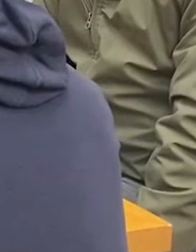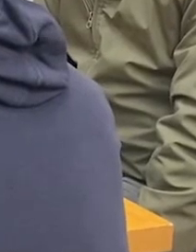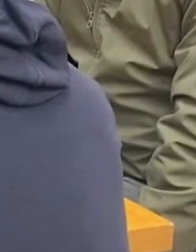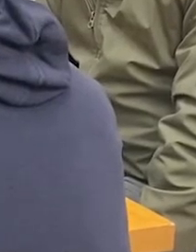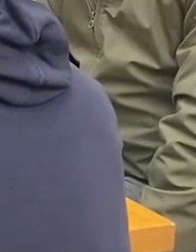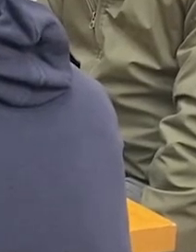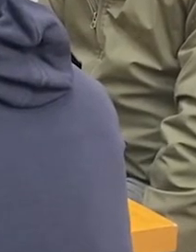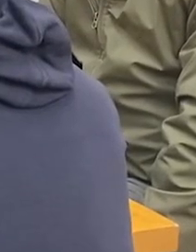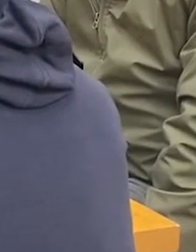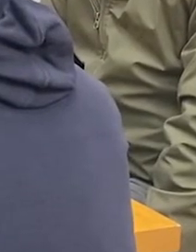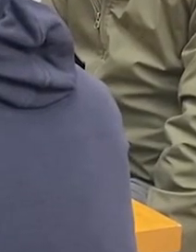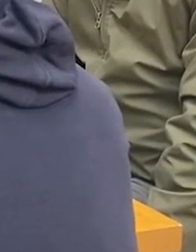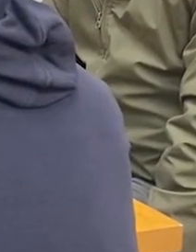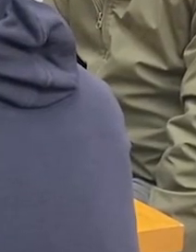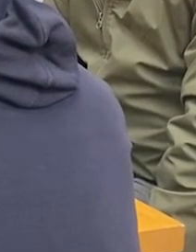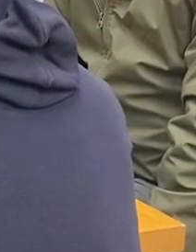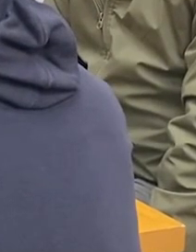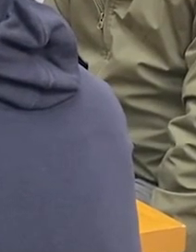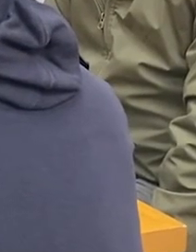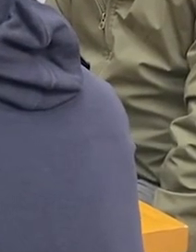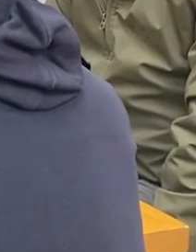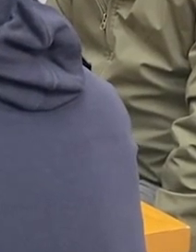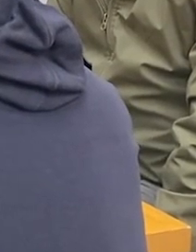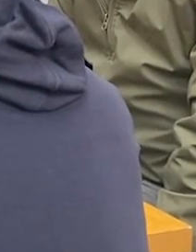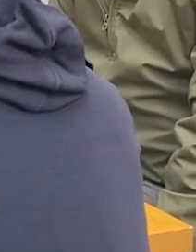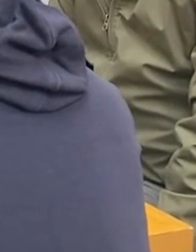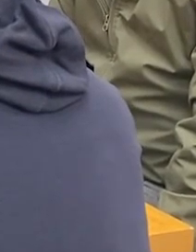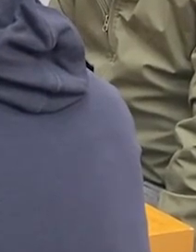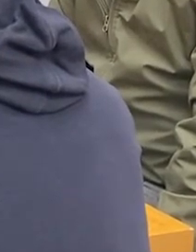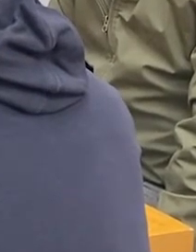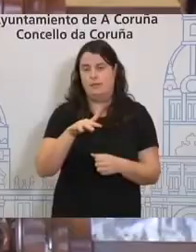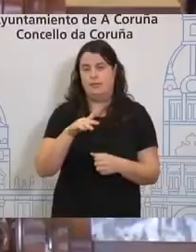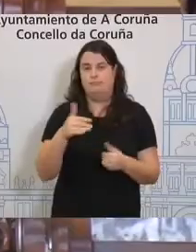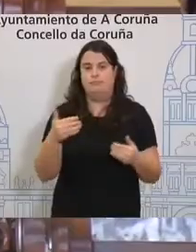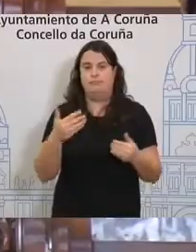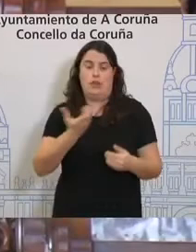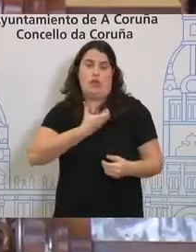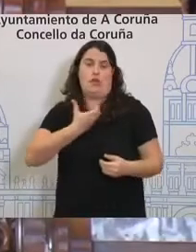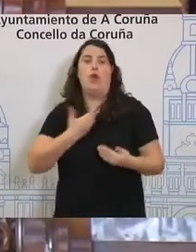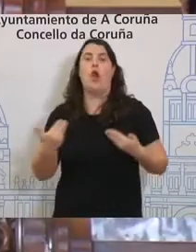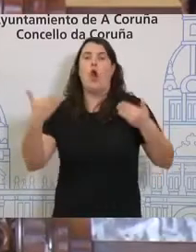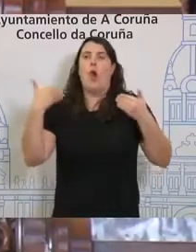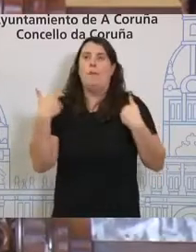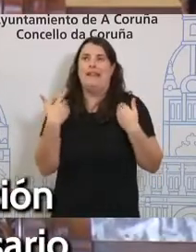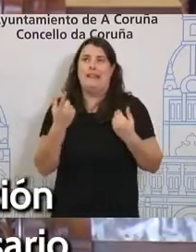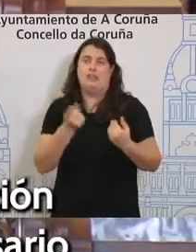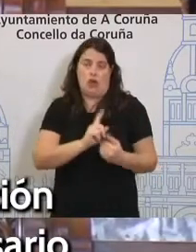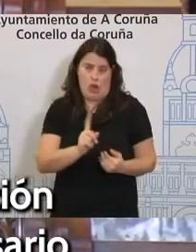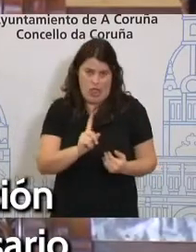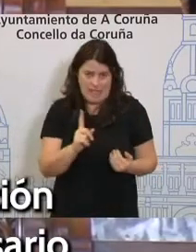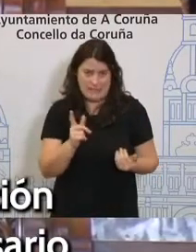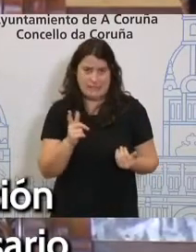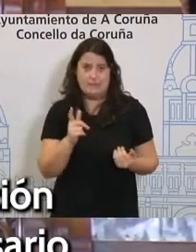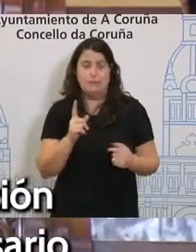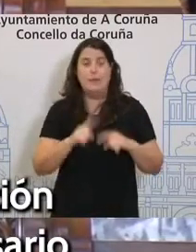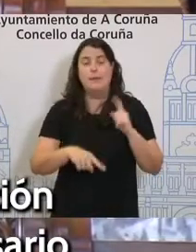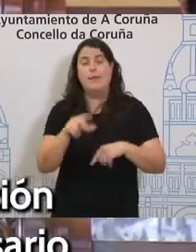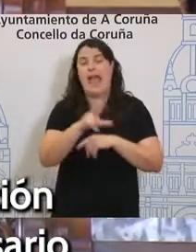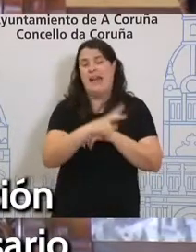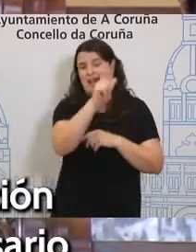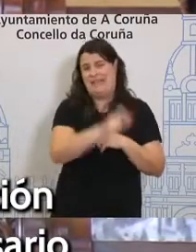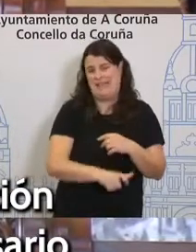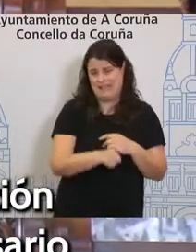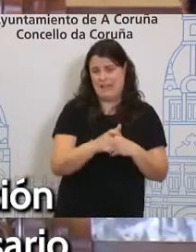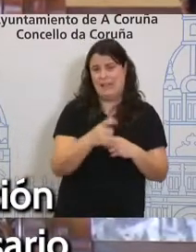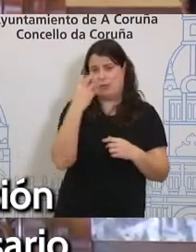nos transmiten que, desde o nivel local, ainda que non teña competencias, desde o que atinxe a responsabilidade que lhe toca a alcaldesa da Coruña